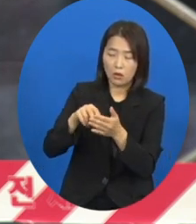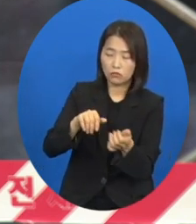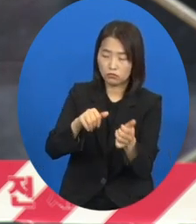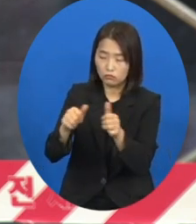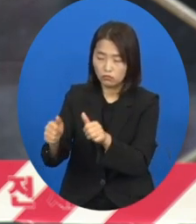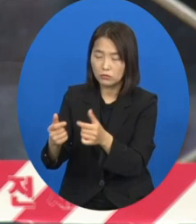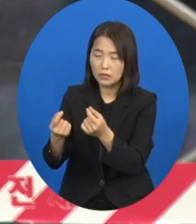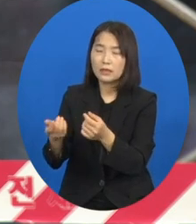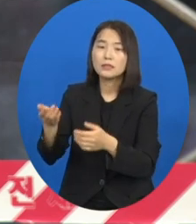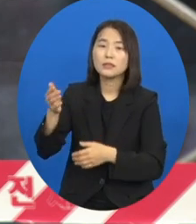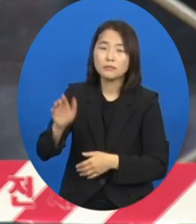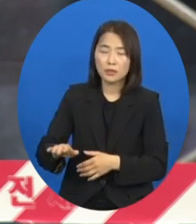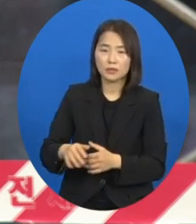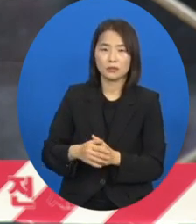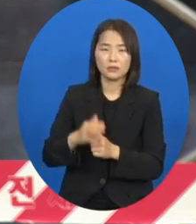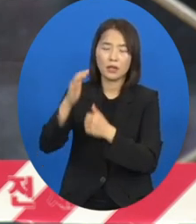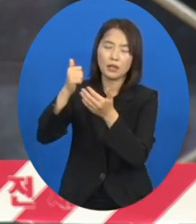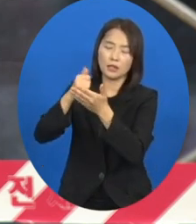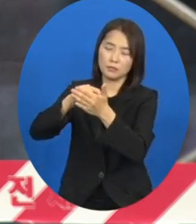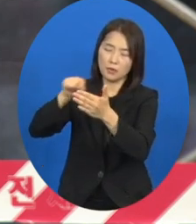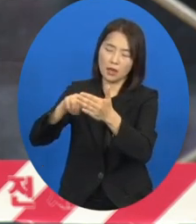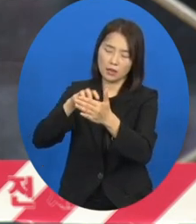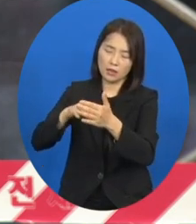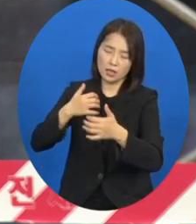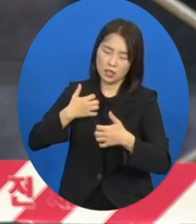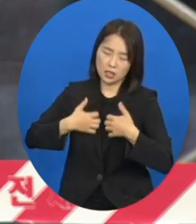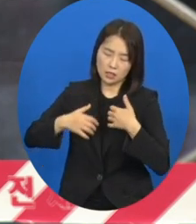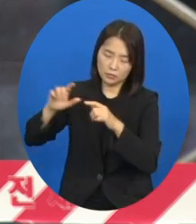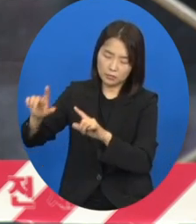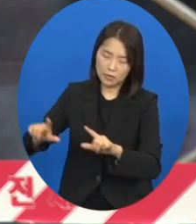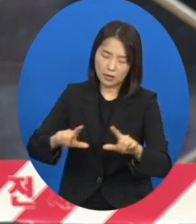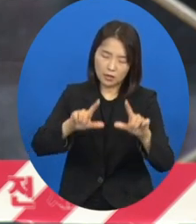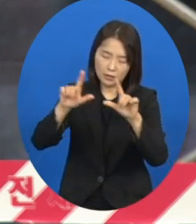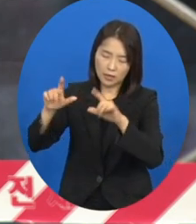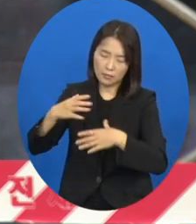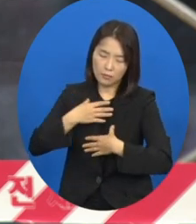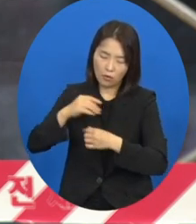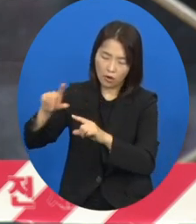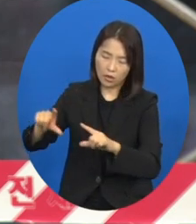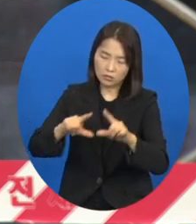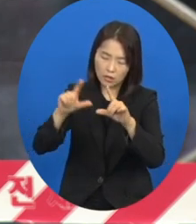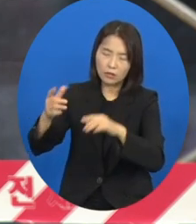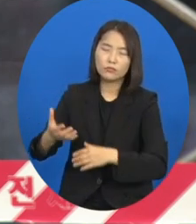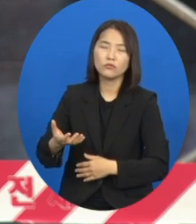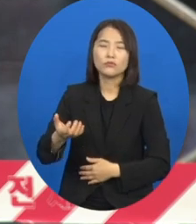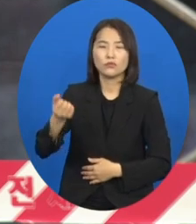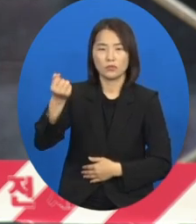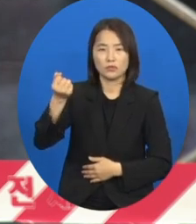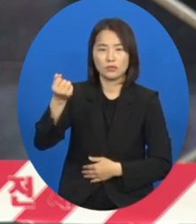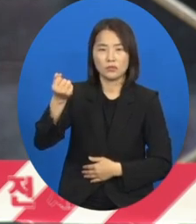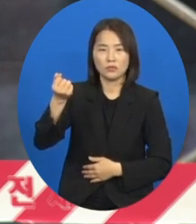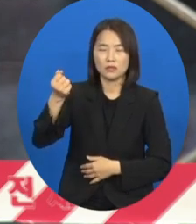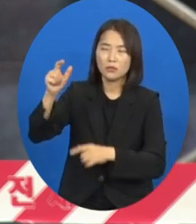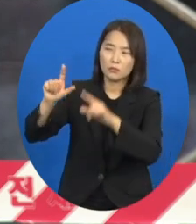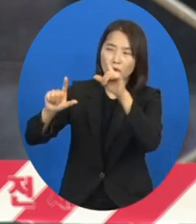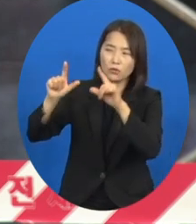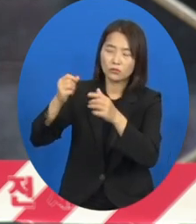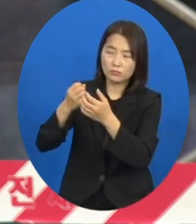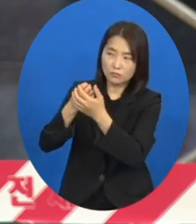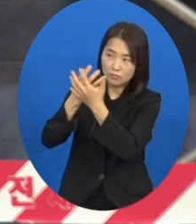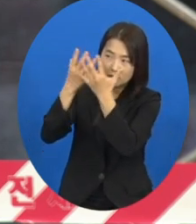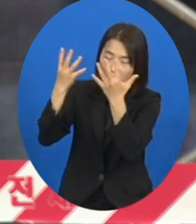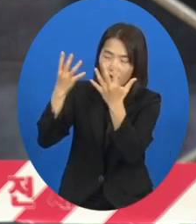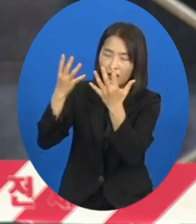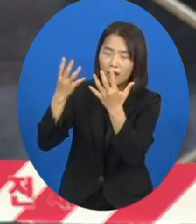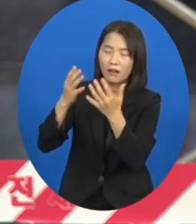그가 하나님 안에서 얼마나 지금 기쁨의 삶을 평안의 삶을 누리고 있을까 그 모습이 그려지니까